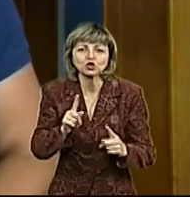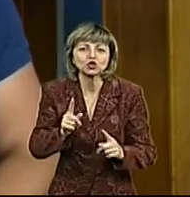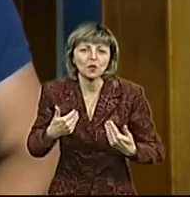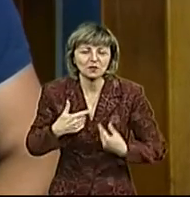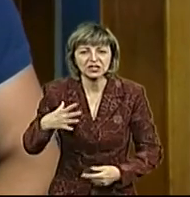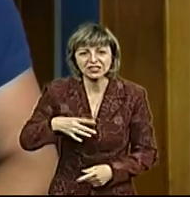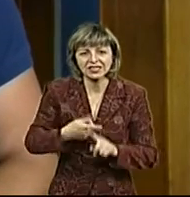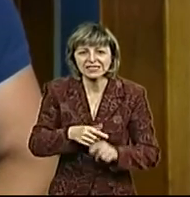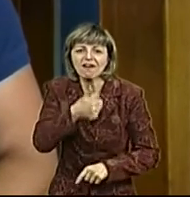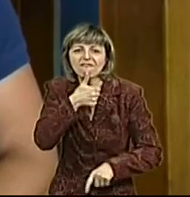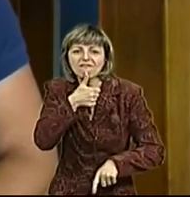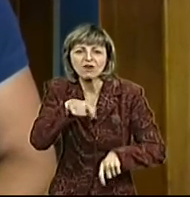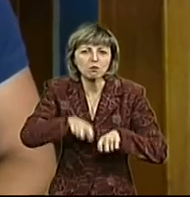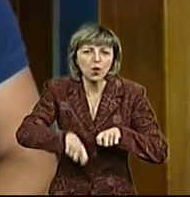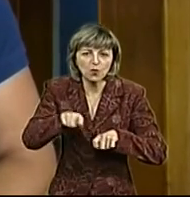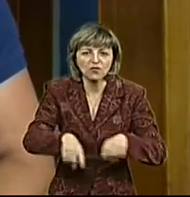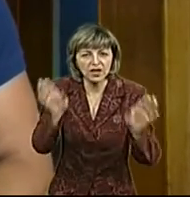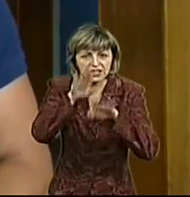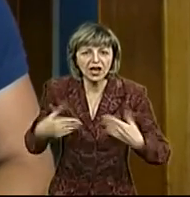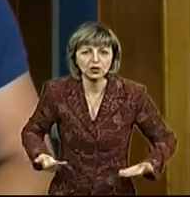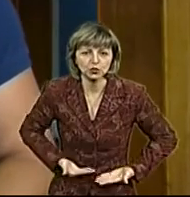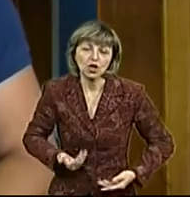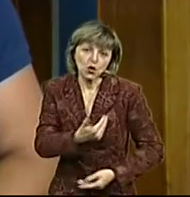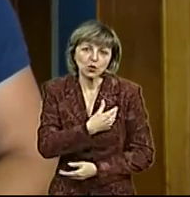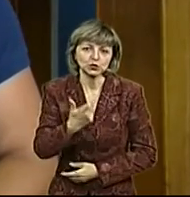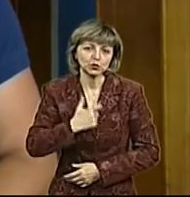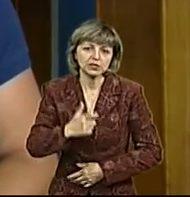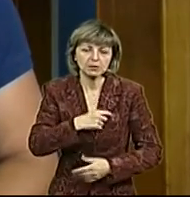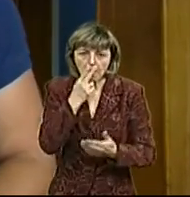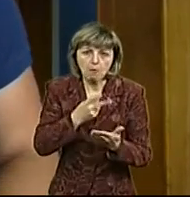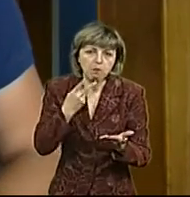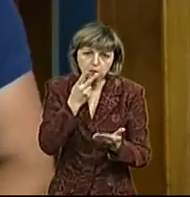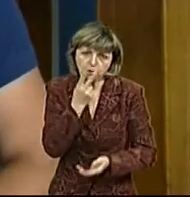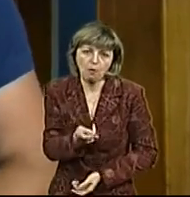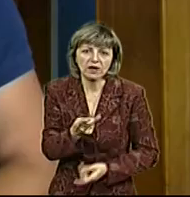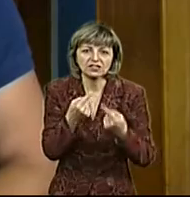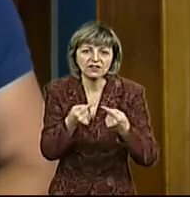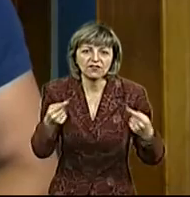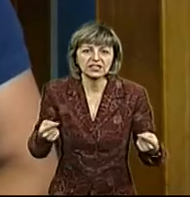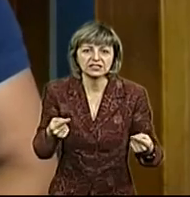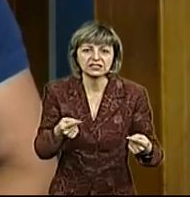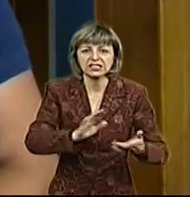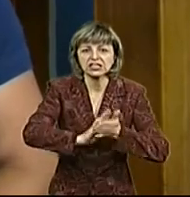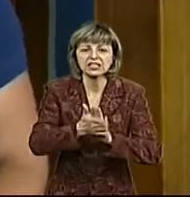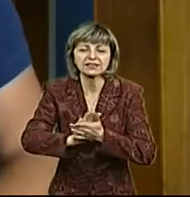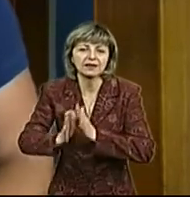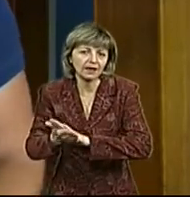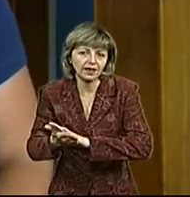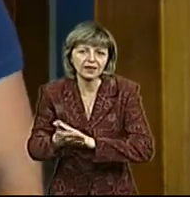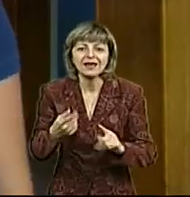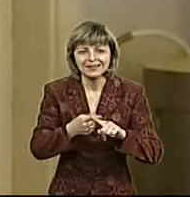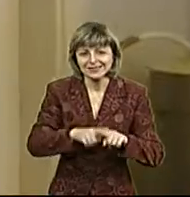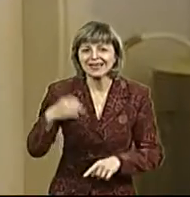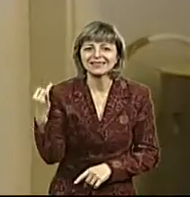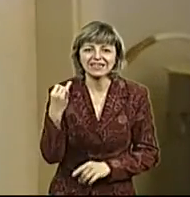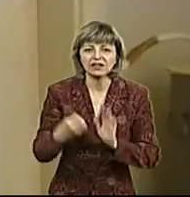певне випробування. Доволі хочеться себе якби побачити в різній стихії, якби. Це